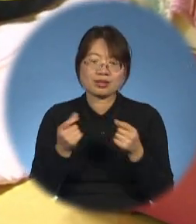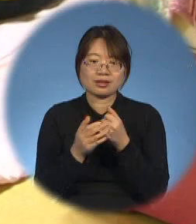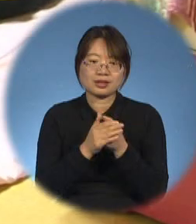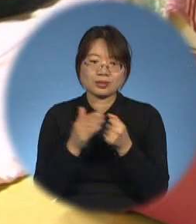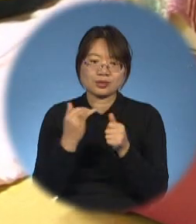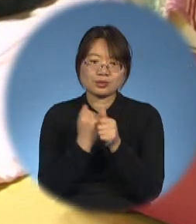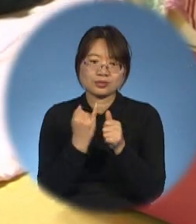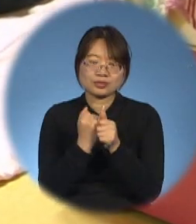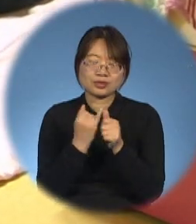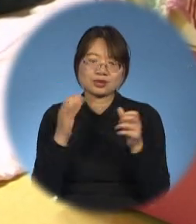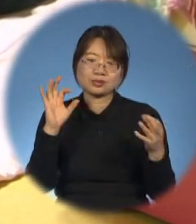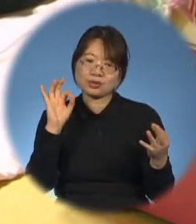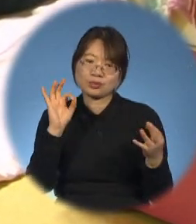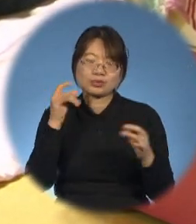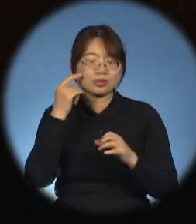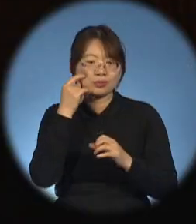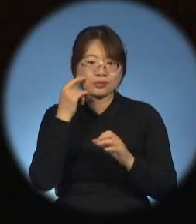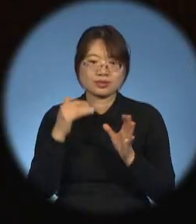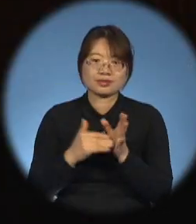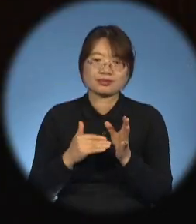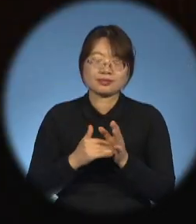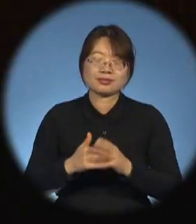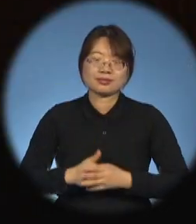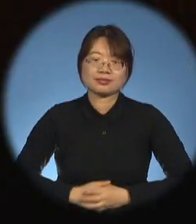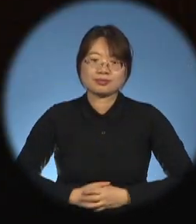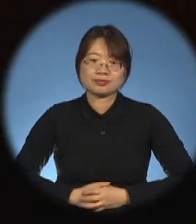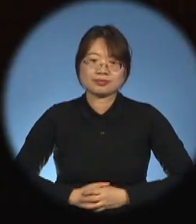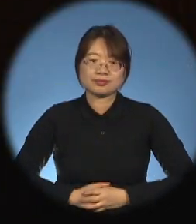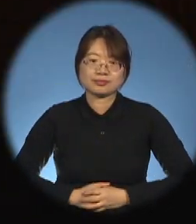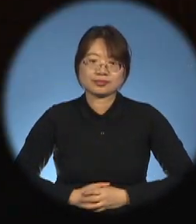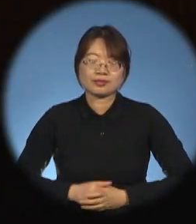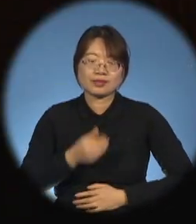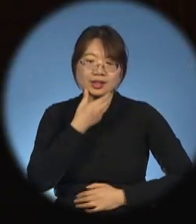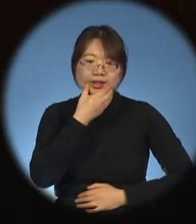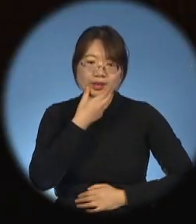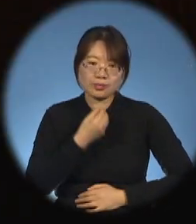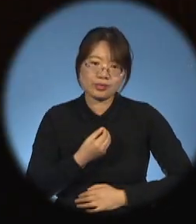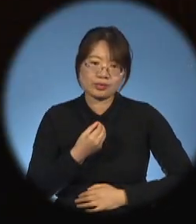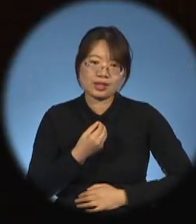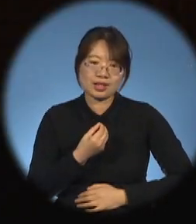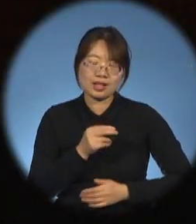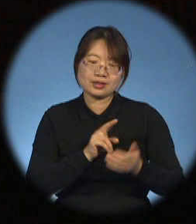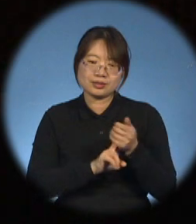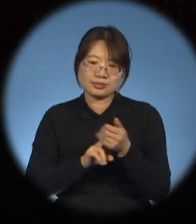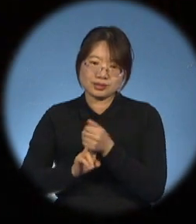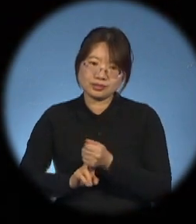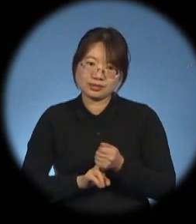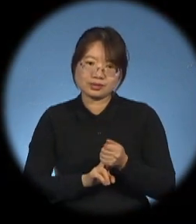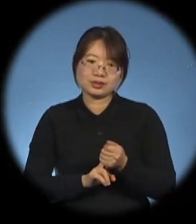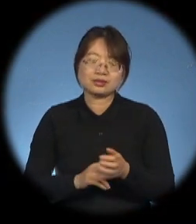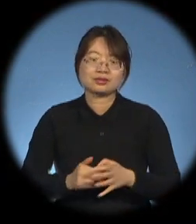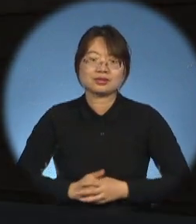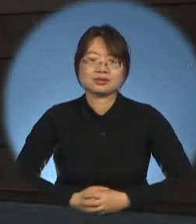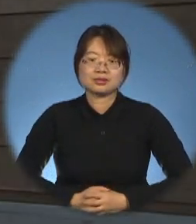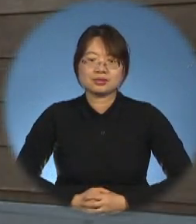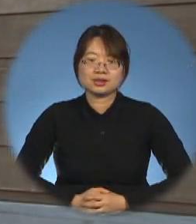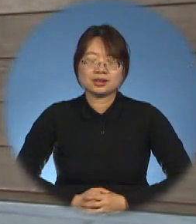부분은 멈출 수가 없습니다 2 행복한 숨바꼭질을 형